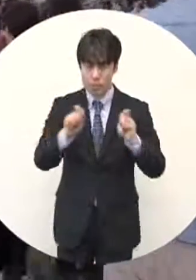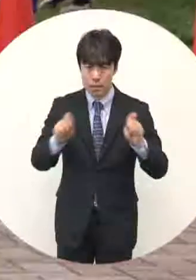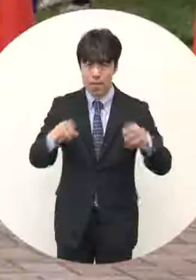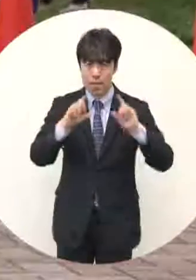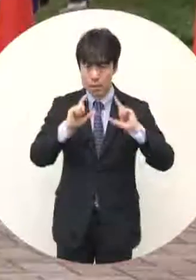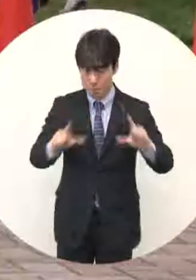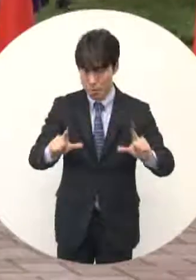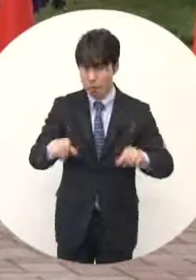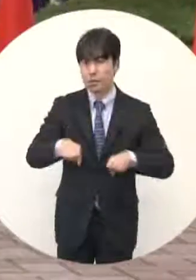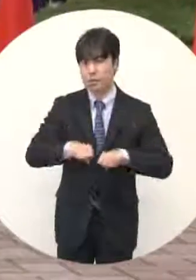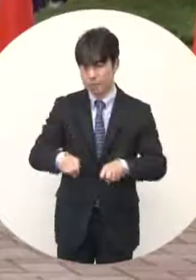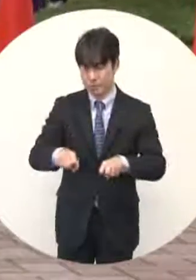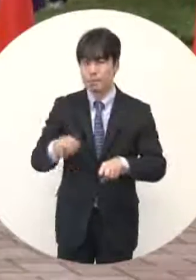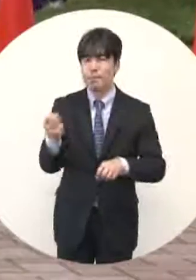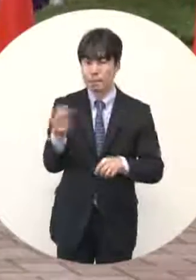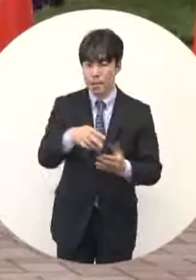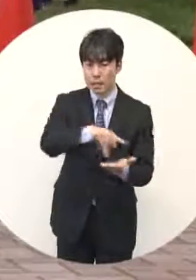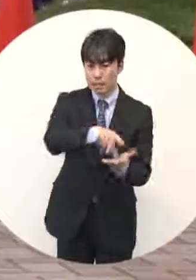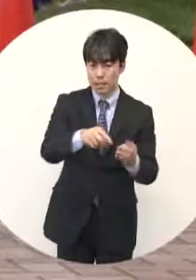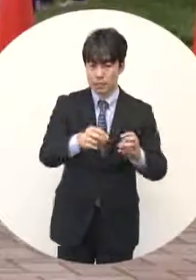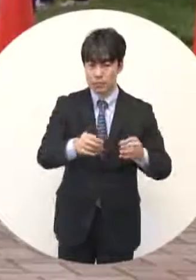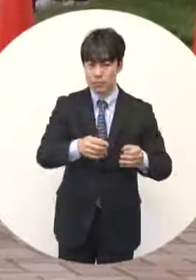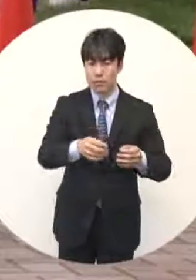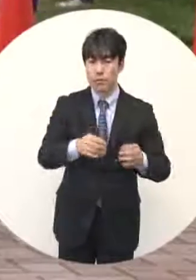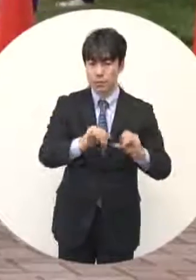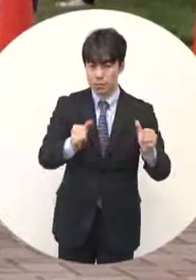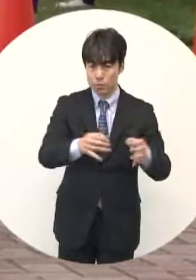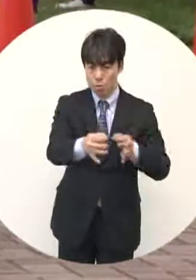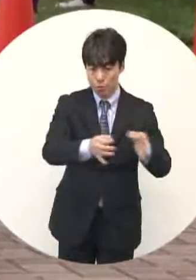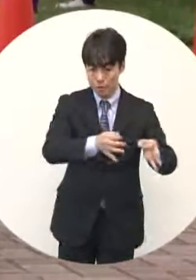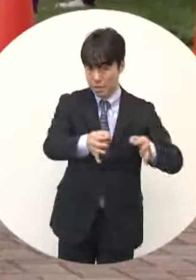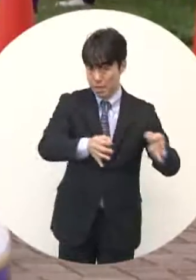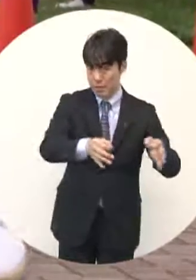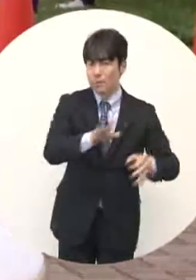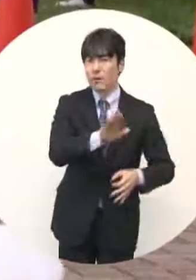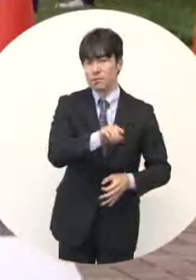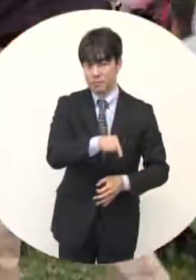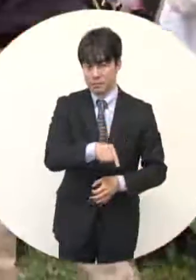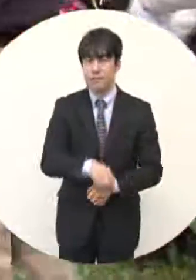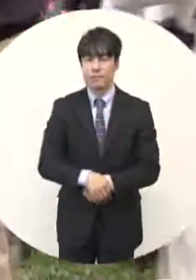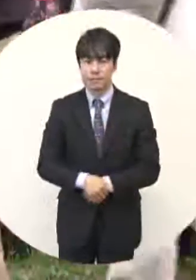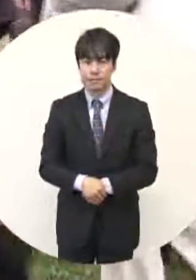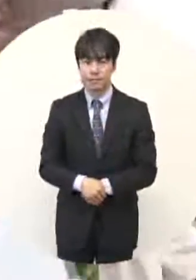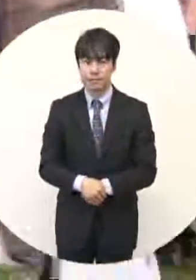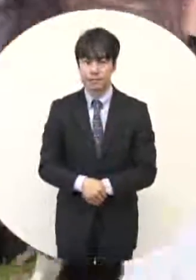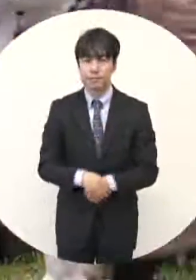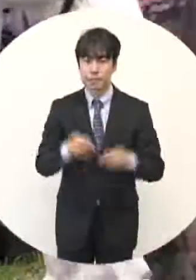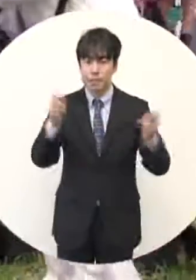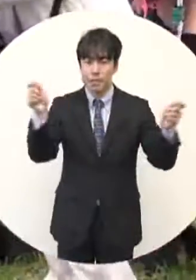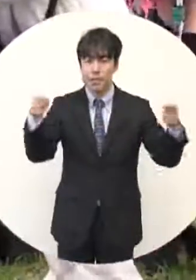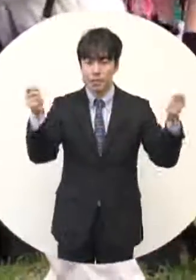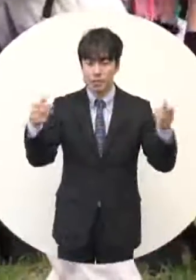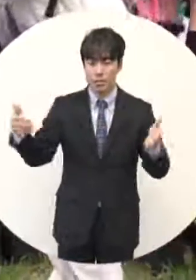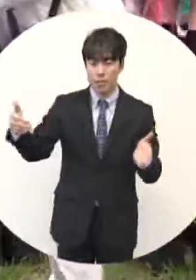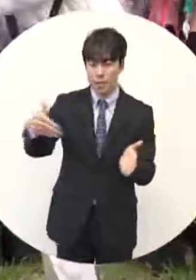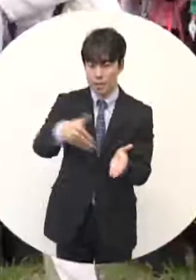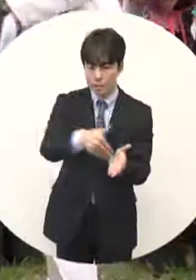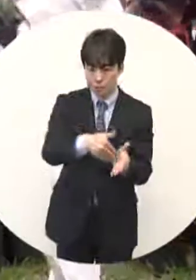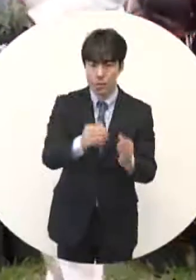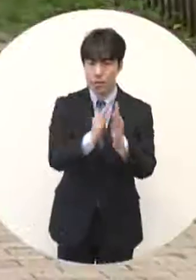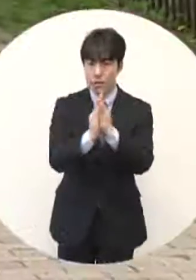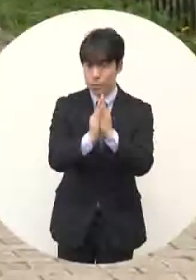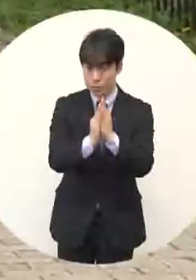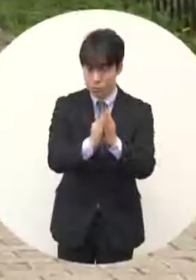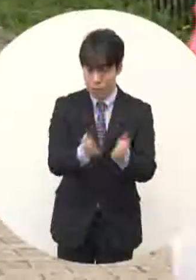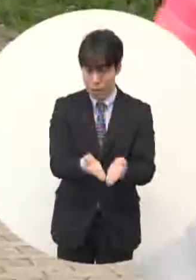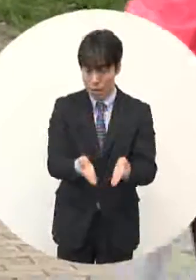や地域の方の模擬展が出展します。イベントの最後にはチューリップ